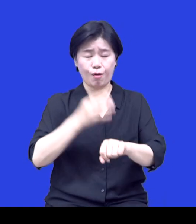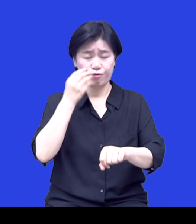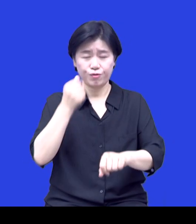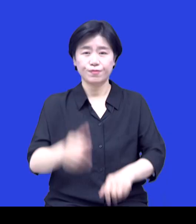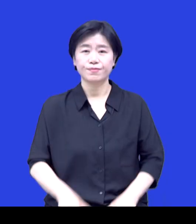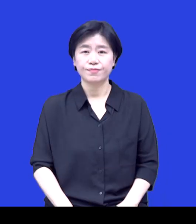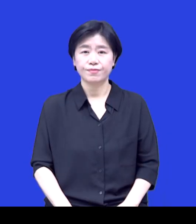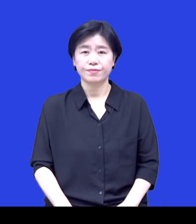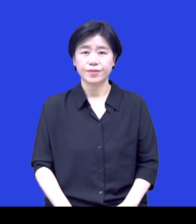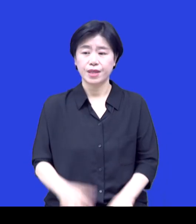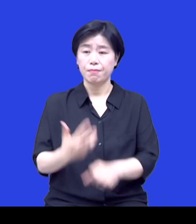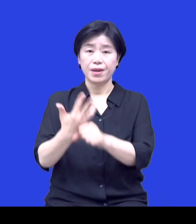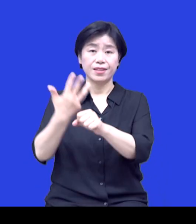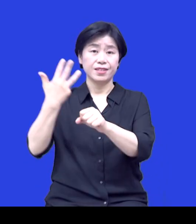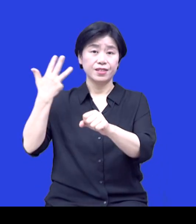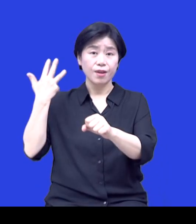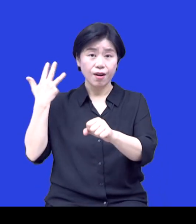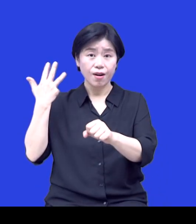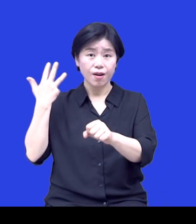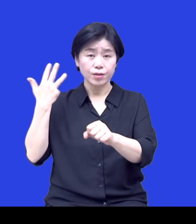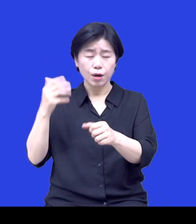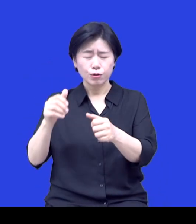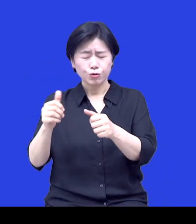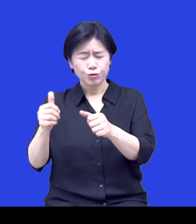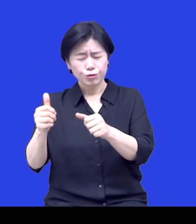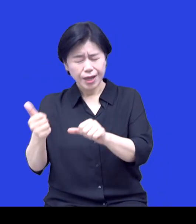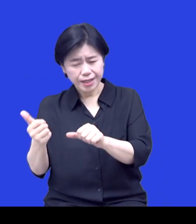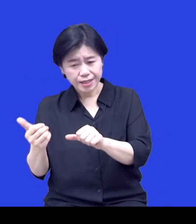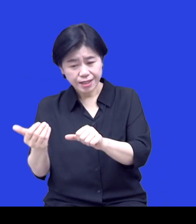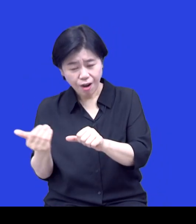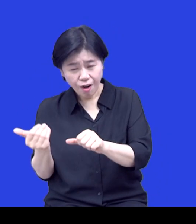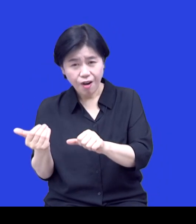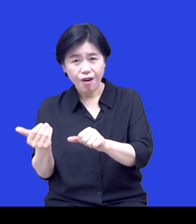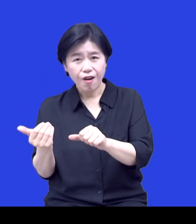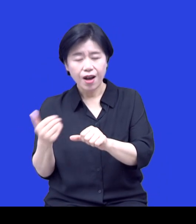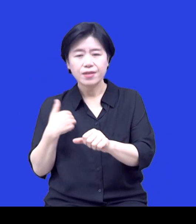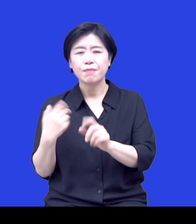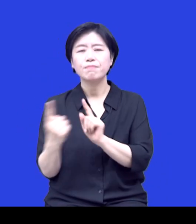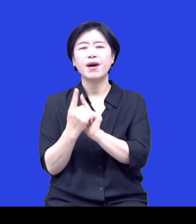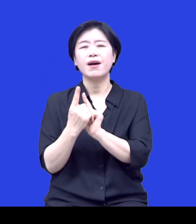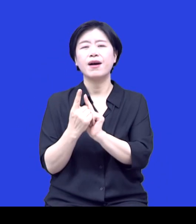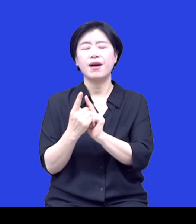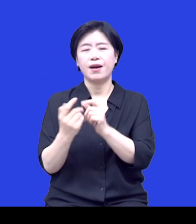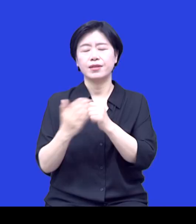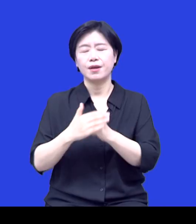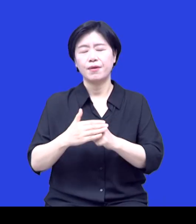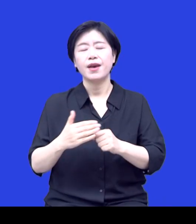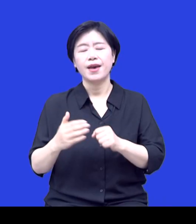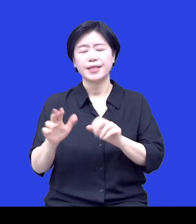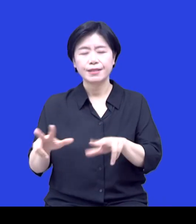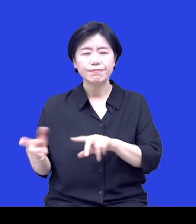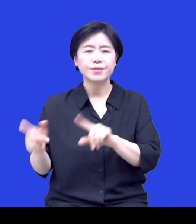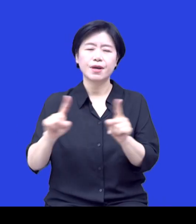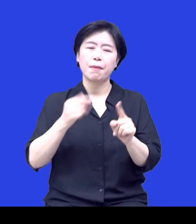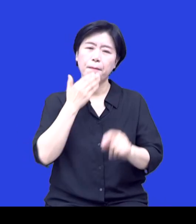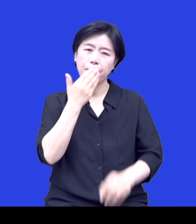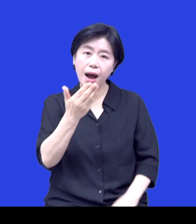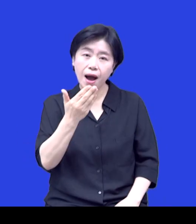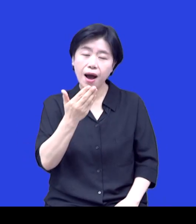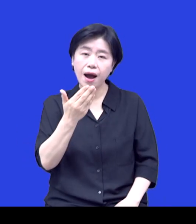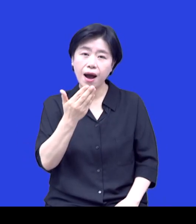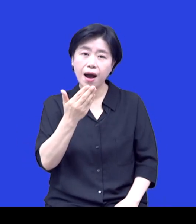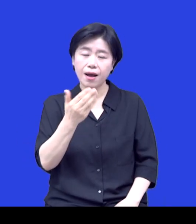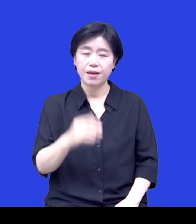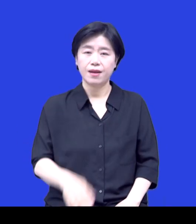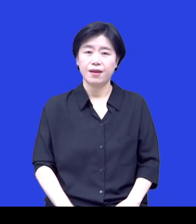그 죽음의 끝동에서 목사님 그다음부터 설교를 다 들었다는 걸 찾아가지고 네. 그런데 제가 그 8년